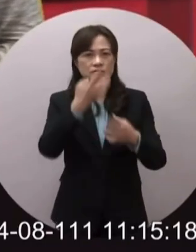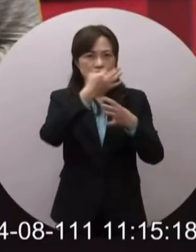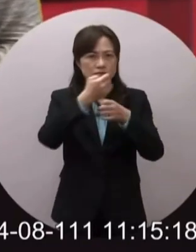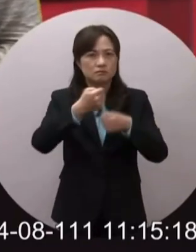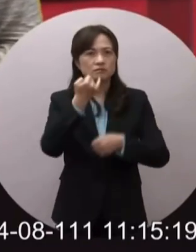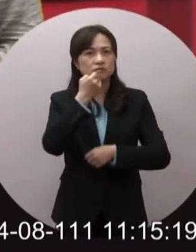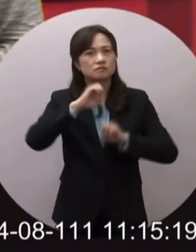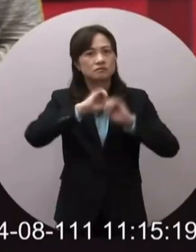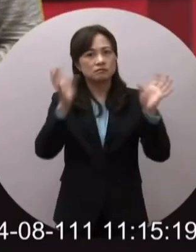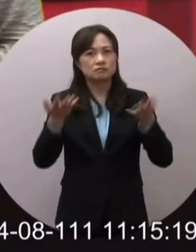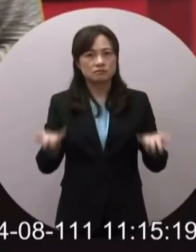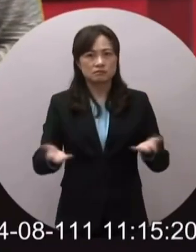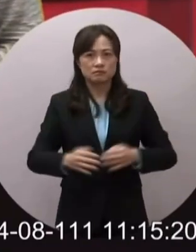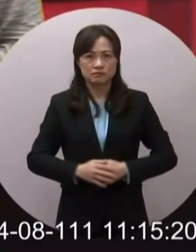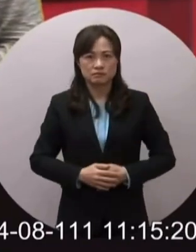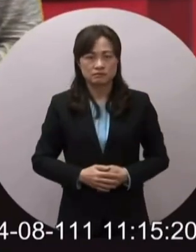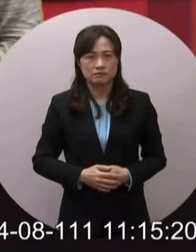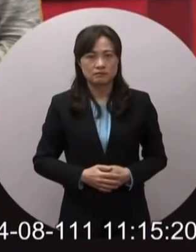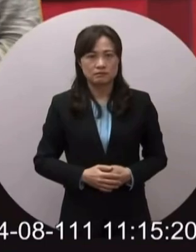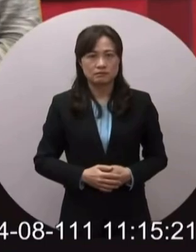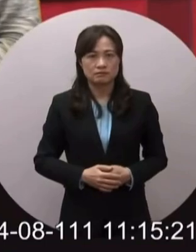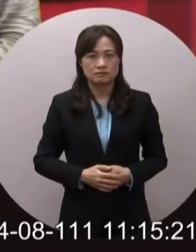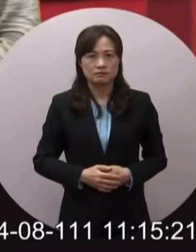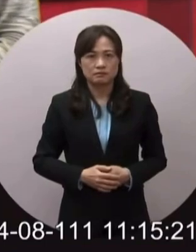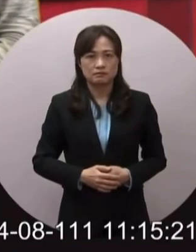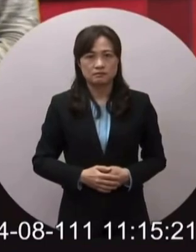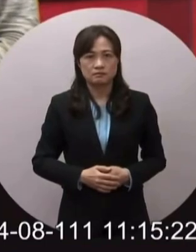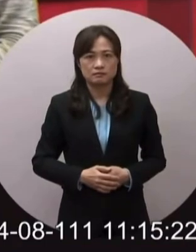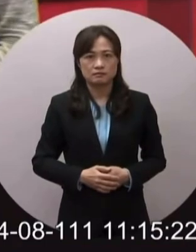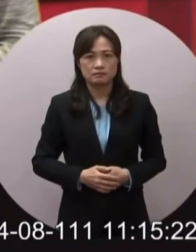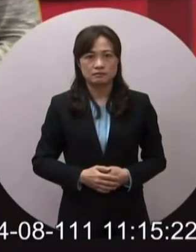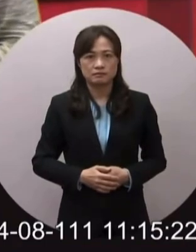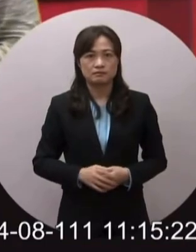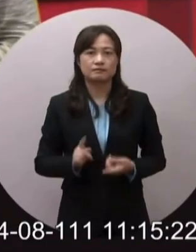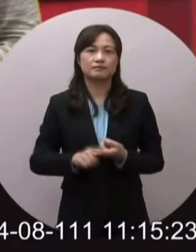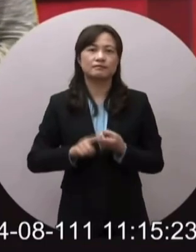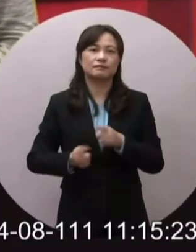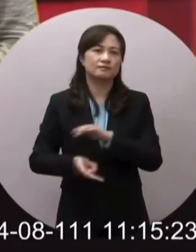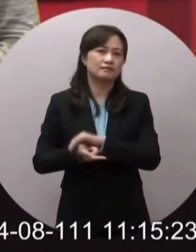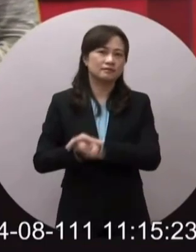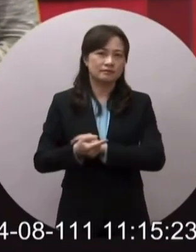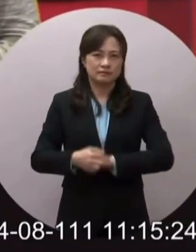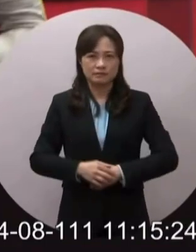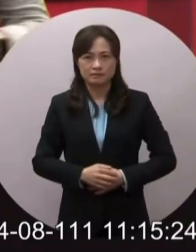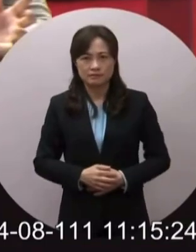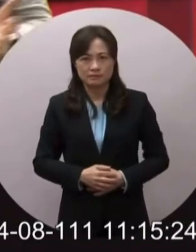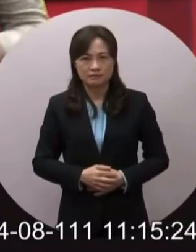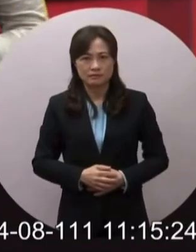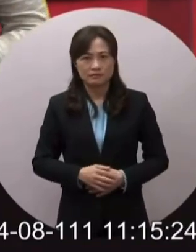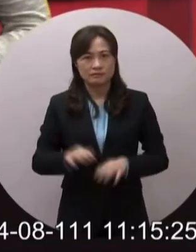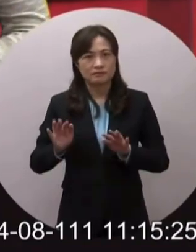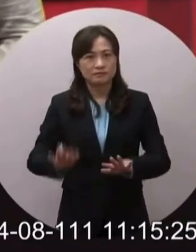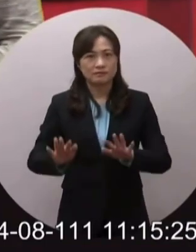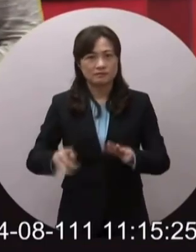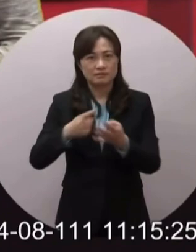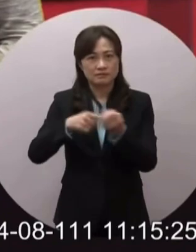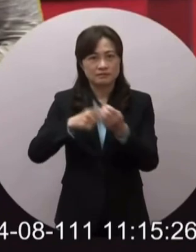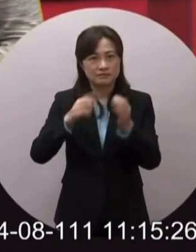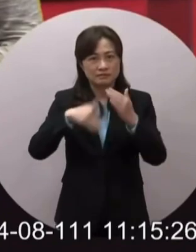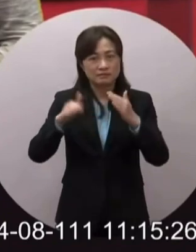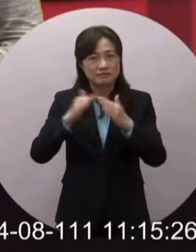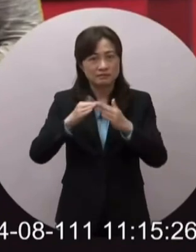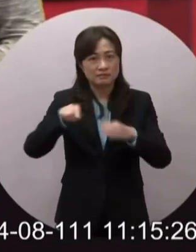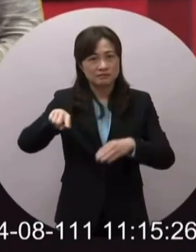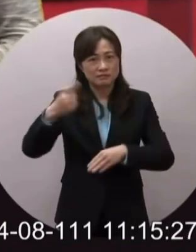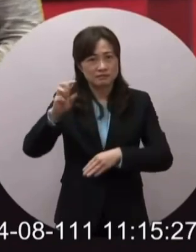有答案呢？ 好，委员的意思就是说希望快一点啦。 有啦，爱较紧的啦。 对啦，停。 我今仔日139间啦，